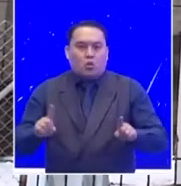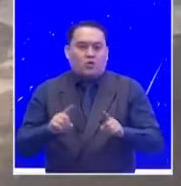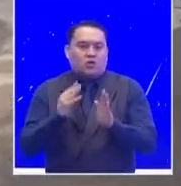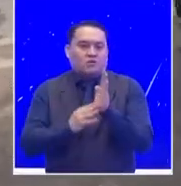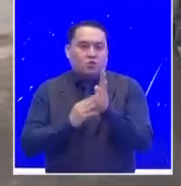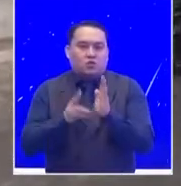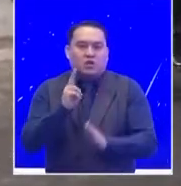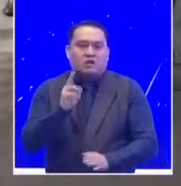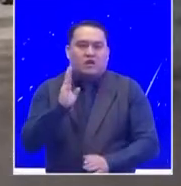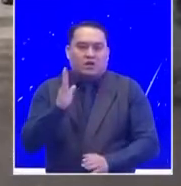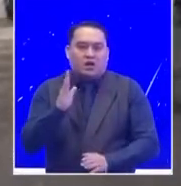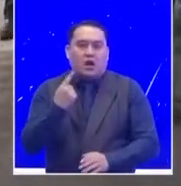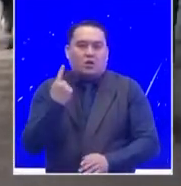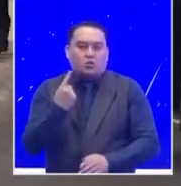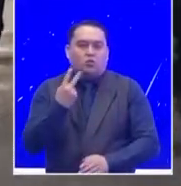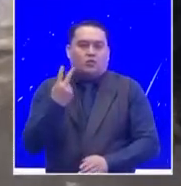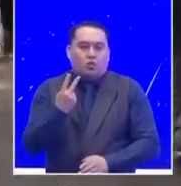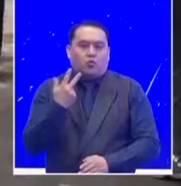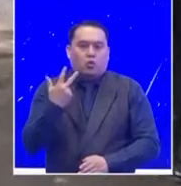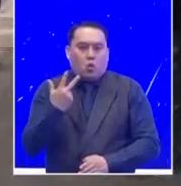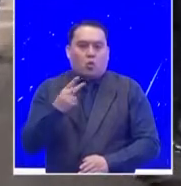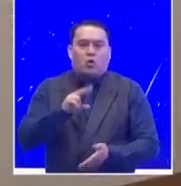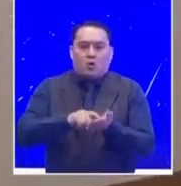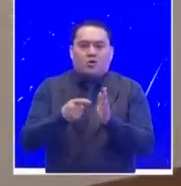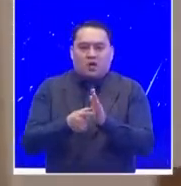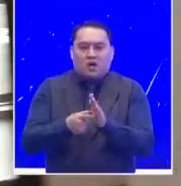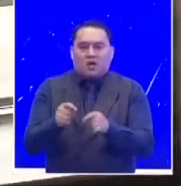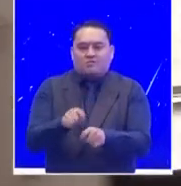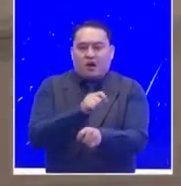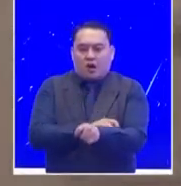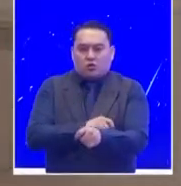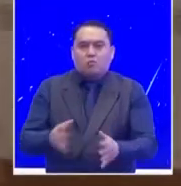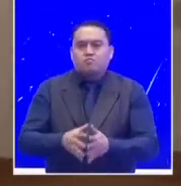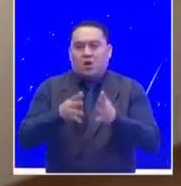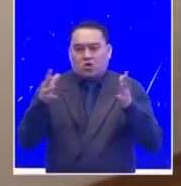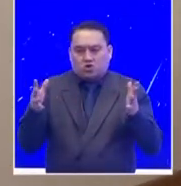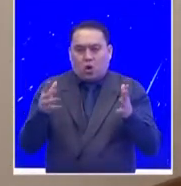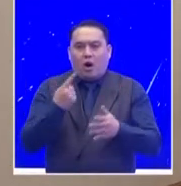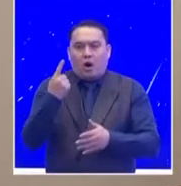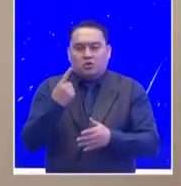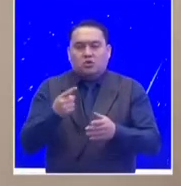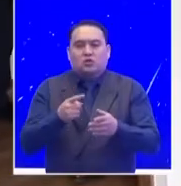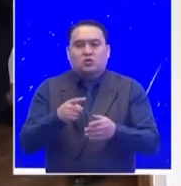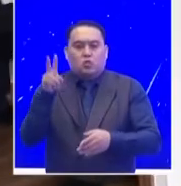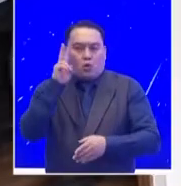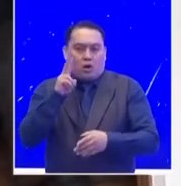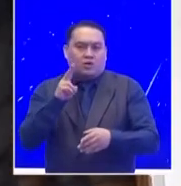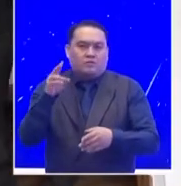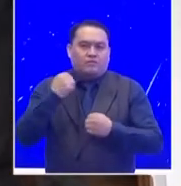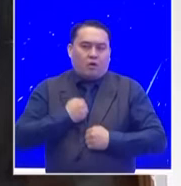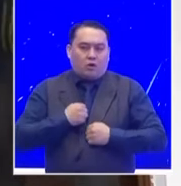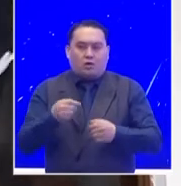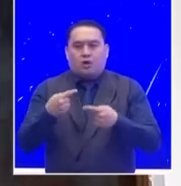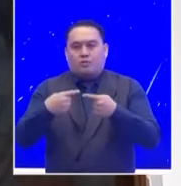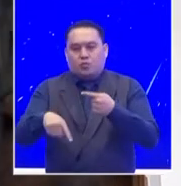90 квартир. Это одно-, двух- и трехкомнатные. Квадратура каждой довольно большая. Отдельные санузлы, комфортные и